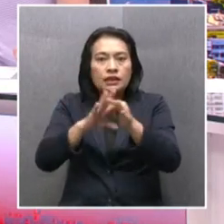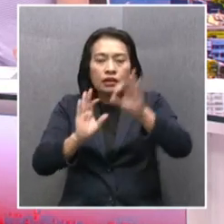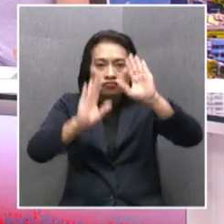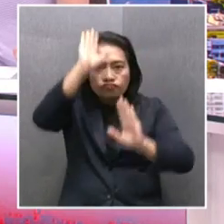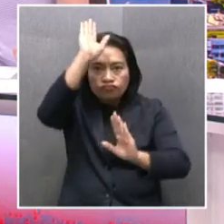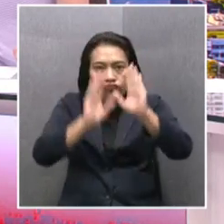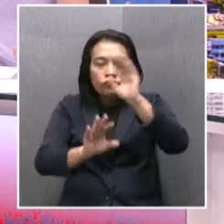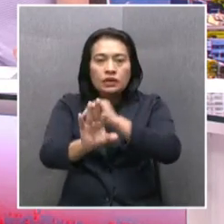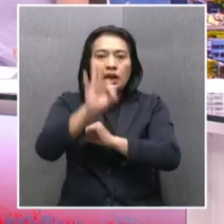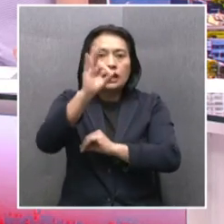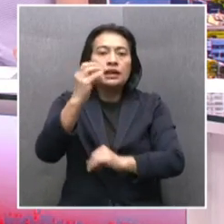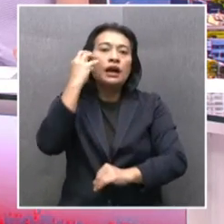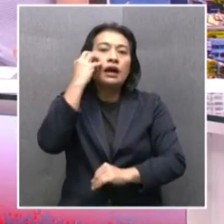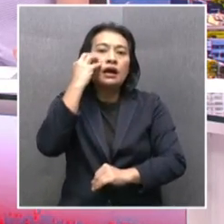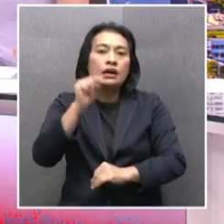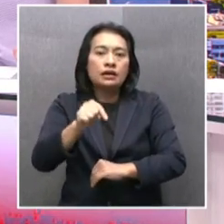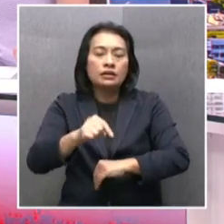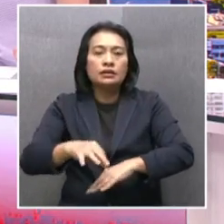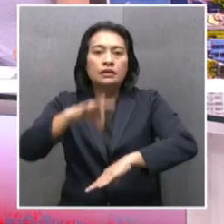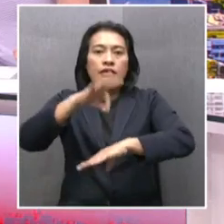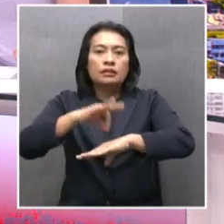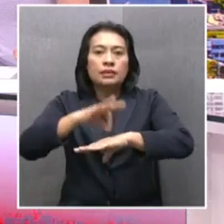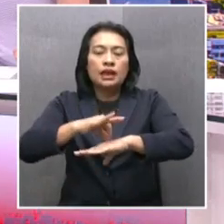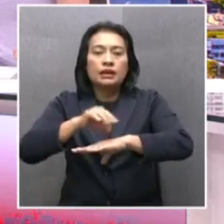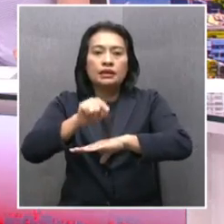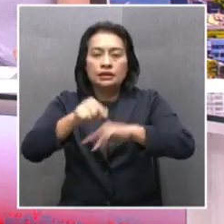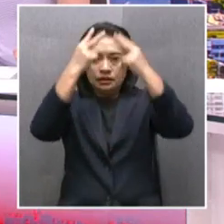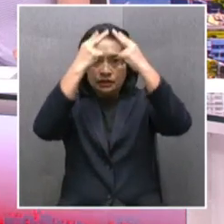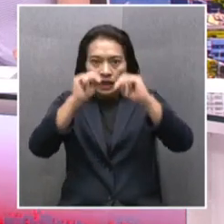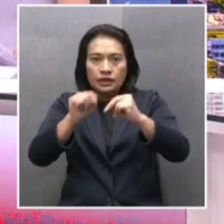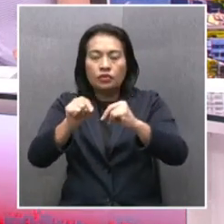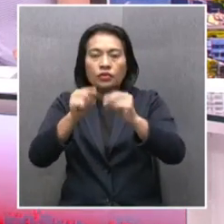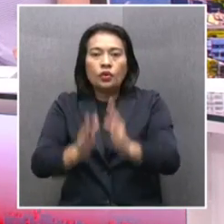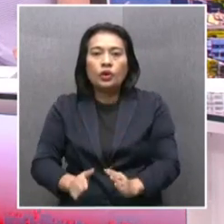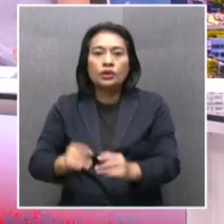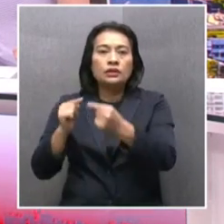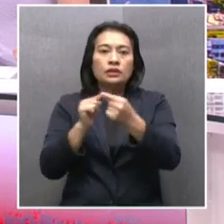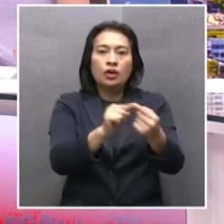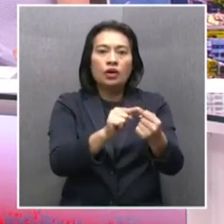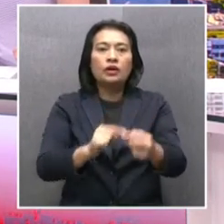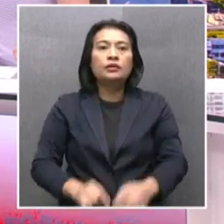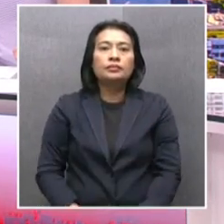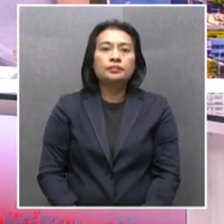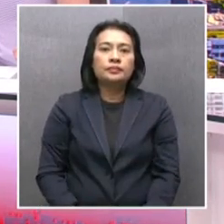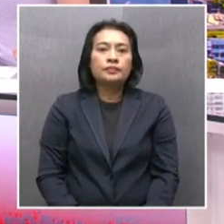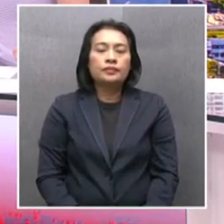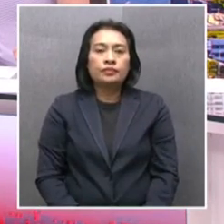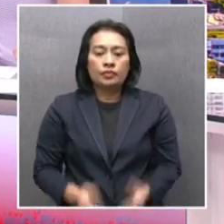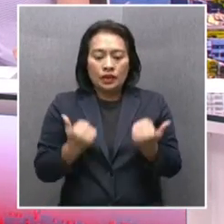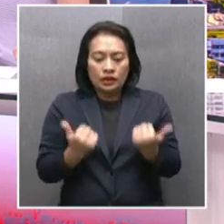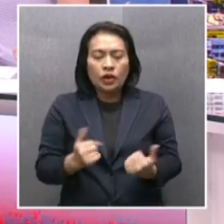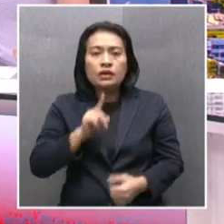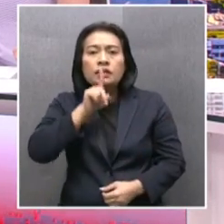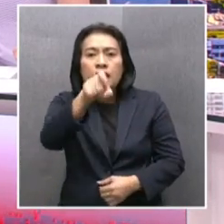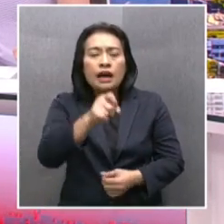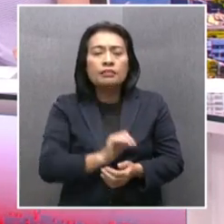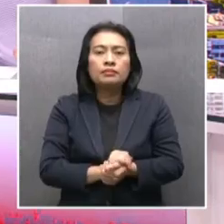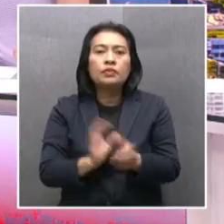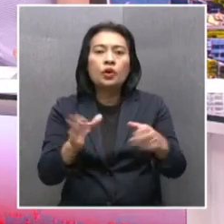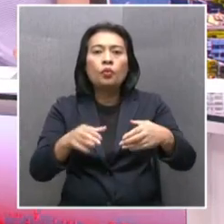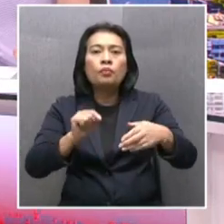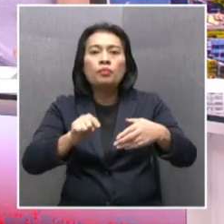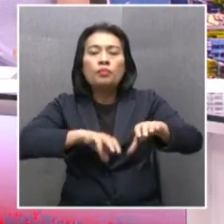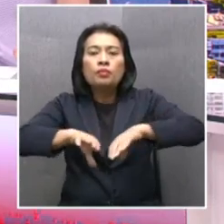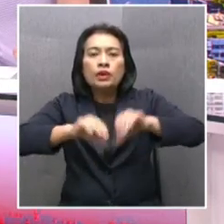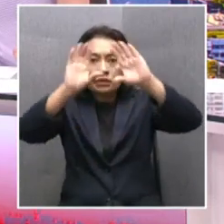จริญรัตน์มานั่งเก้าอี้นายกรัฐมนตรีคนต่อไปนั่นเองส่วนคำถามที่หลายคนน่าจะมีในใจคือตอนนี้ก็คือว่าแล้วรัฐบาลใหม่เนี่ยเรา